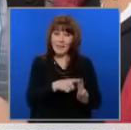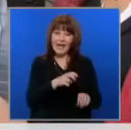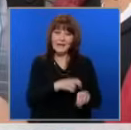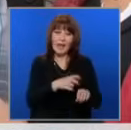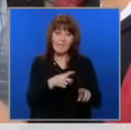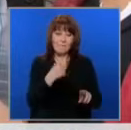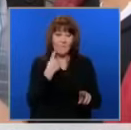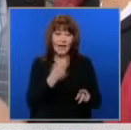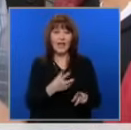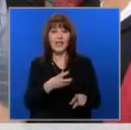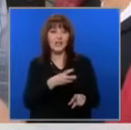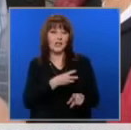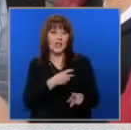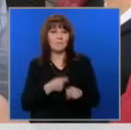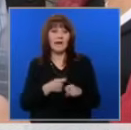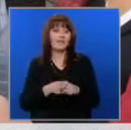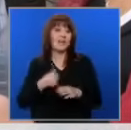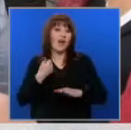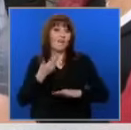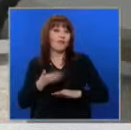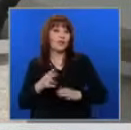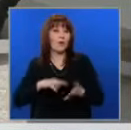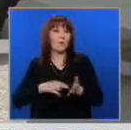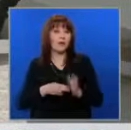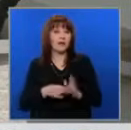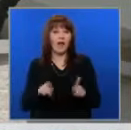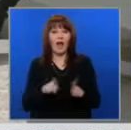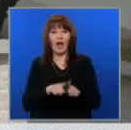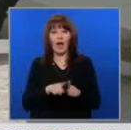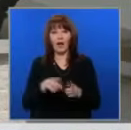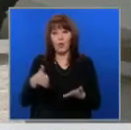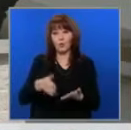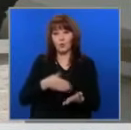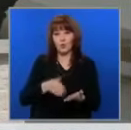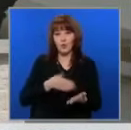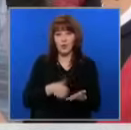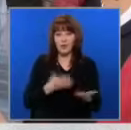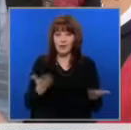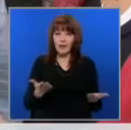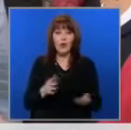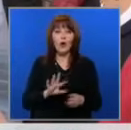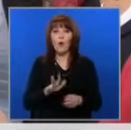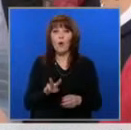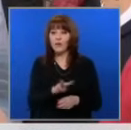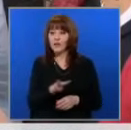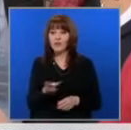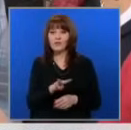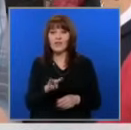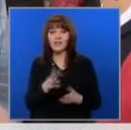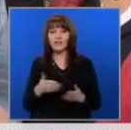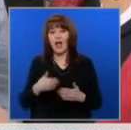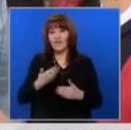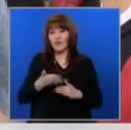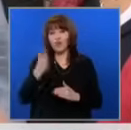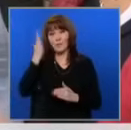водят външна политика на подчинение, на слугинаж. Въпросът е кой от двете страни ще бъде външен